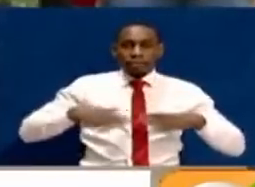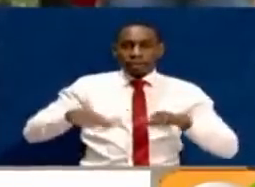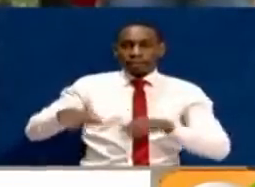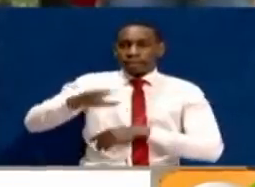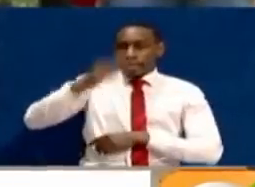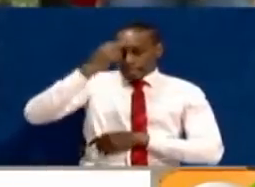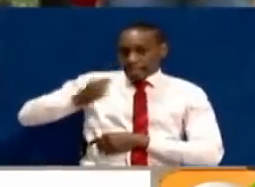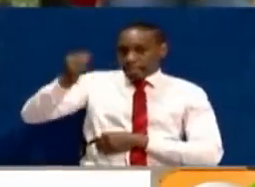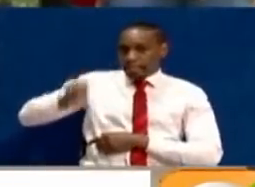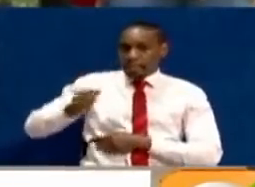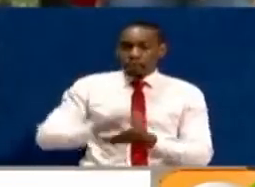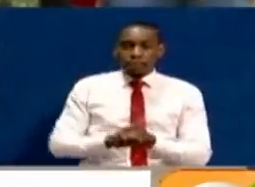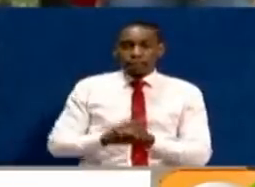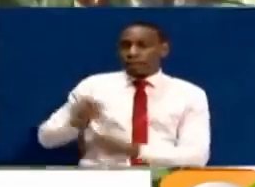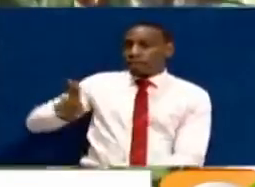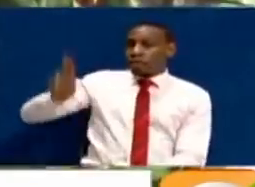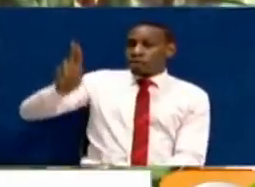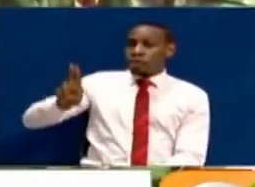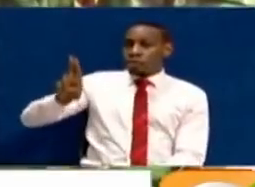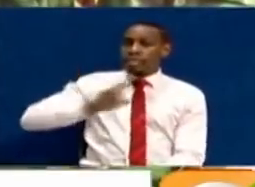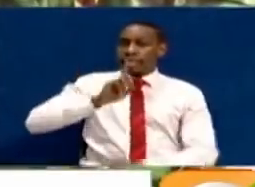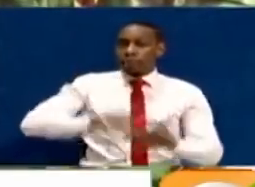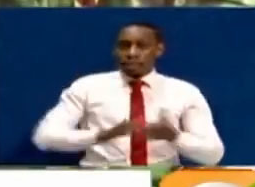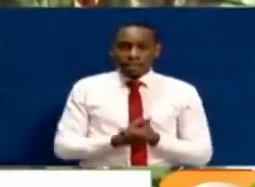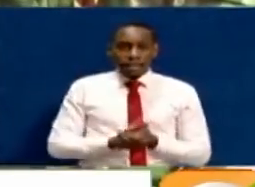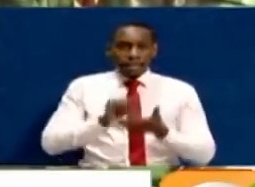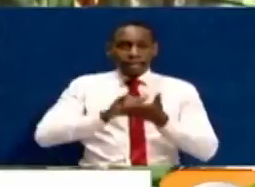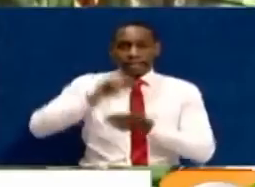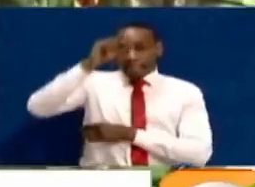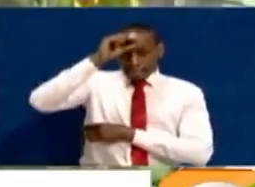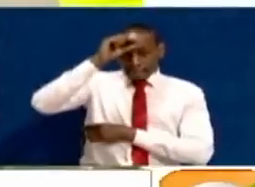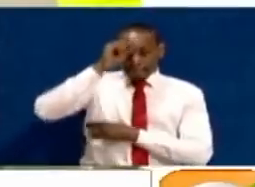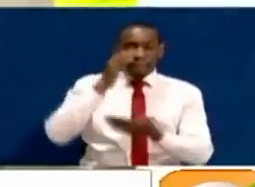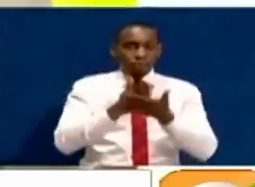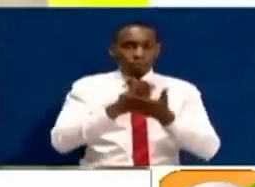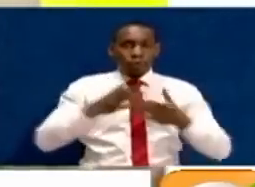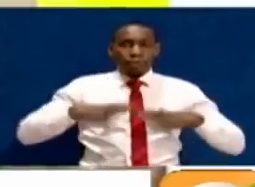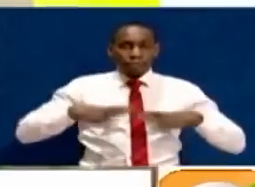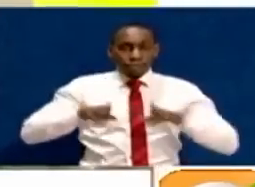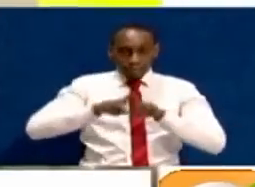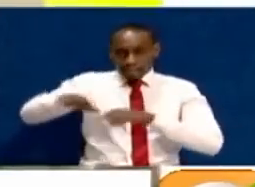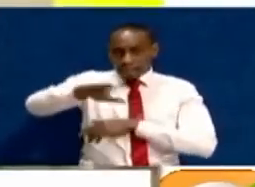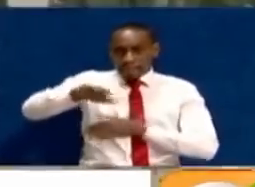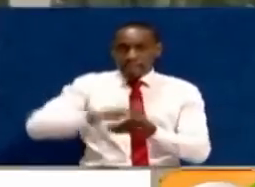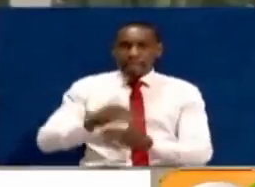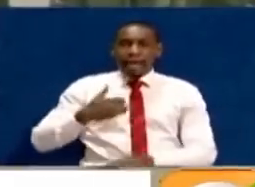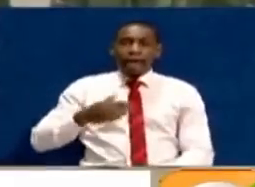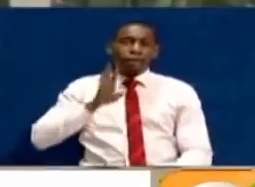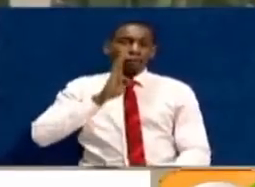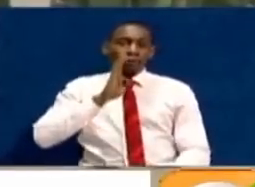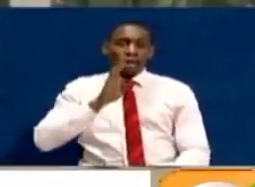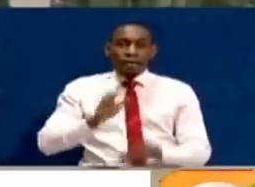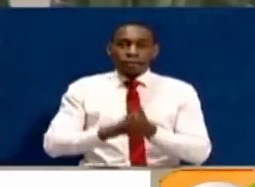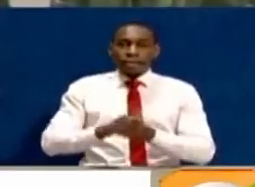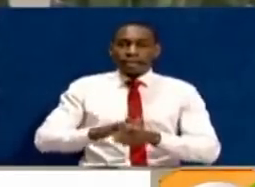la Old Nyonyoke, Rais amesema kwamba serikali yake itahakikisha wananchi katika eneo hilo wanapata maji